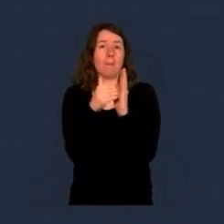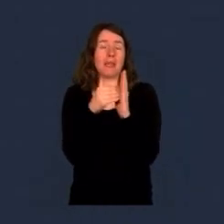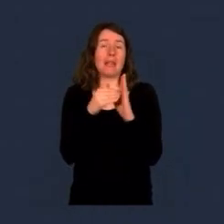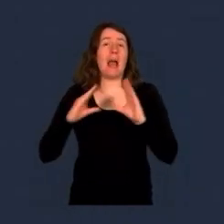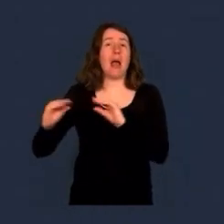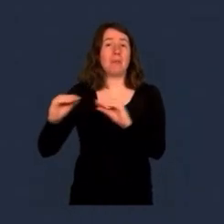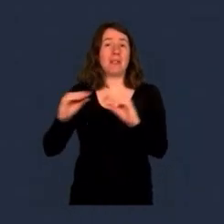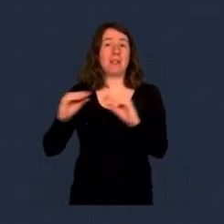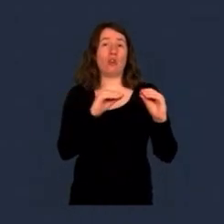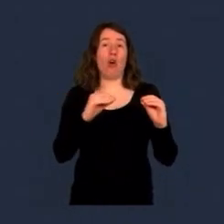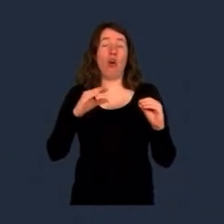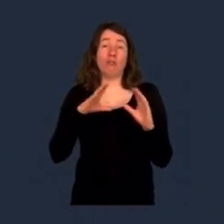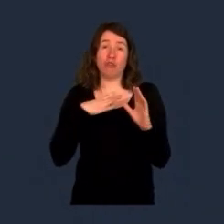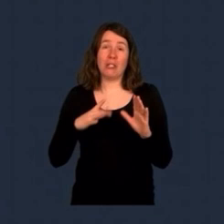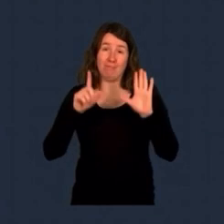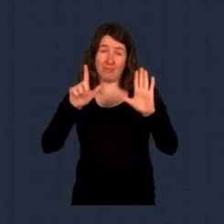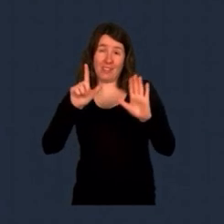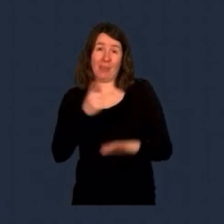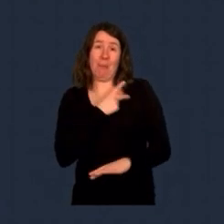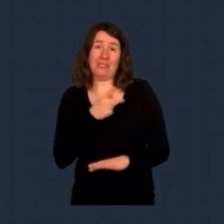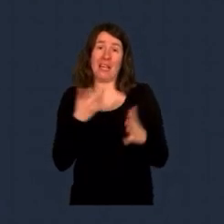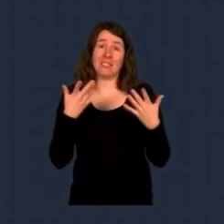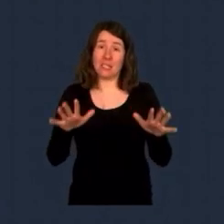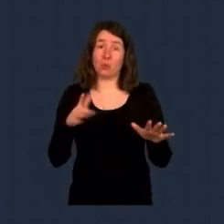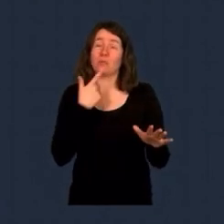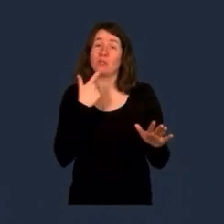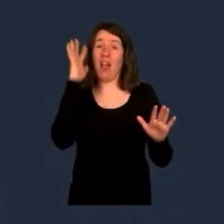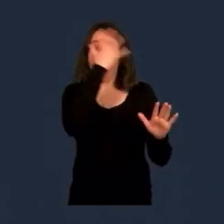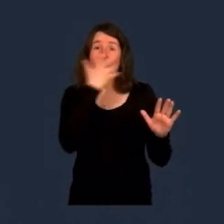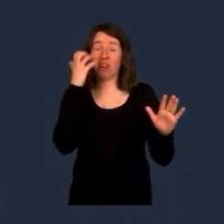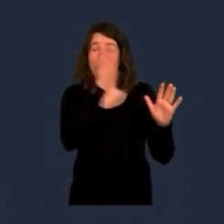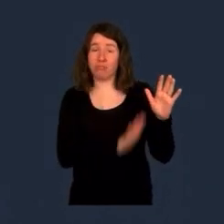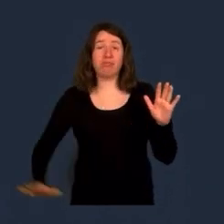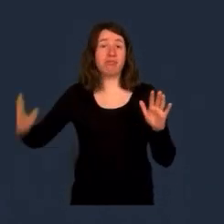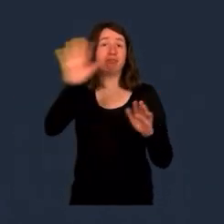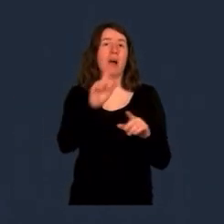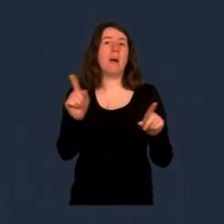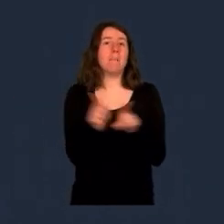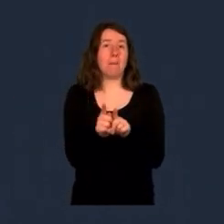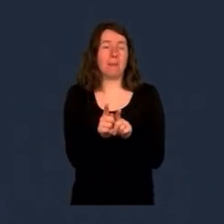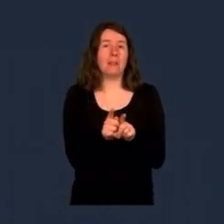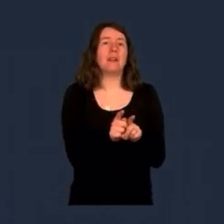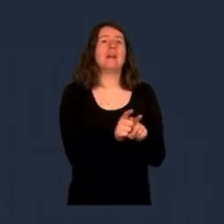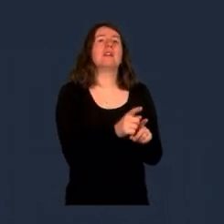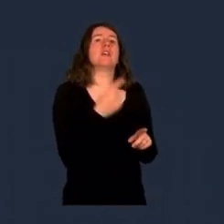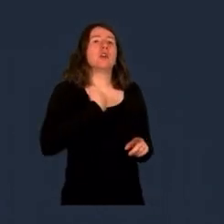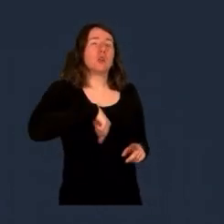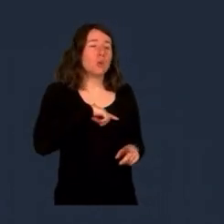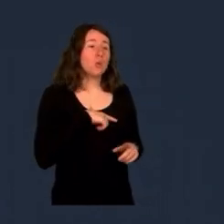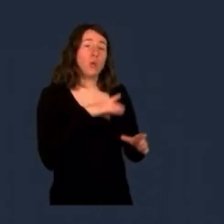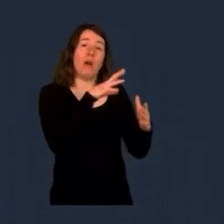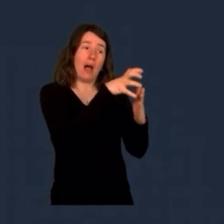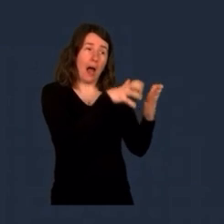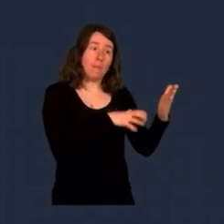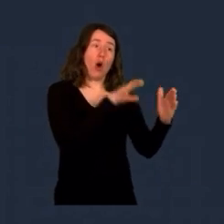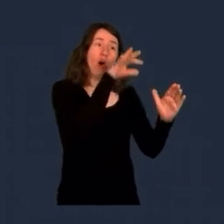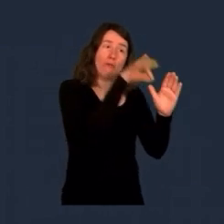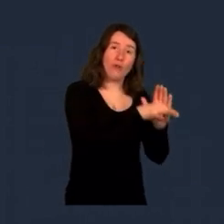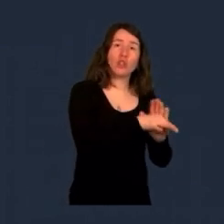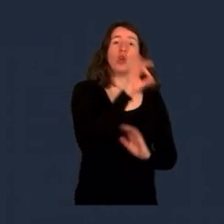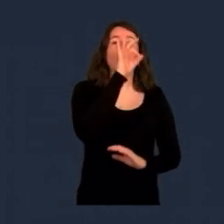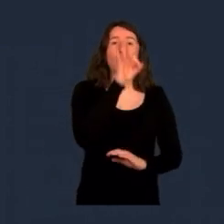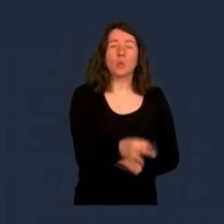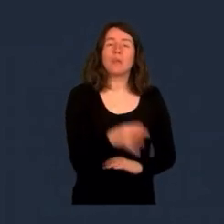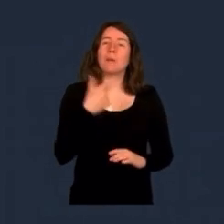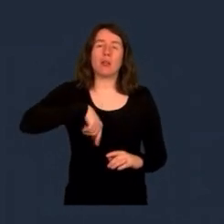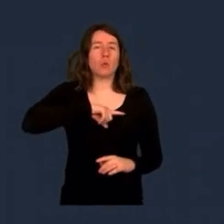être généralisé à toute l'Afrique. En conclusion, nous voterons ce rapport, mais nous sollicitons fermement de le parachever dans les premiers mois en le